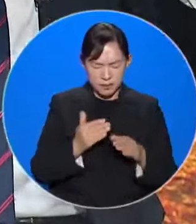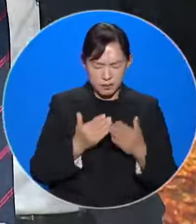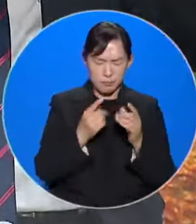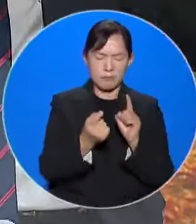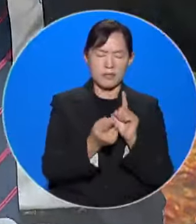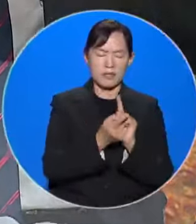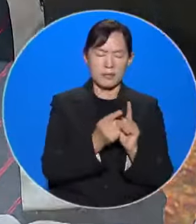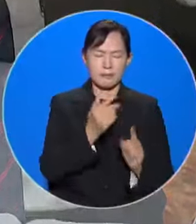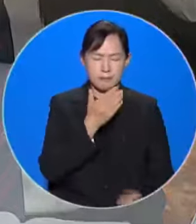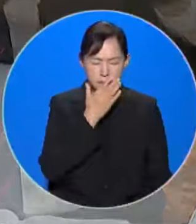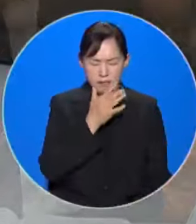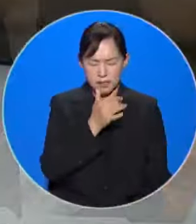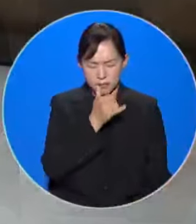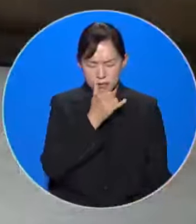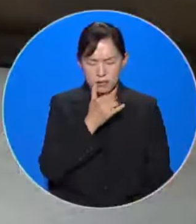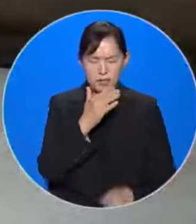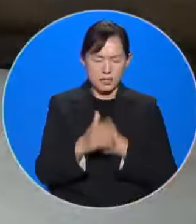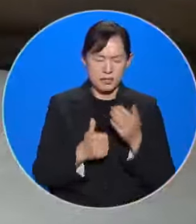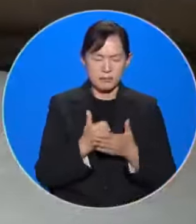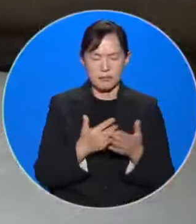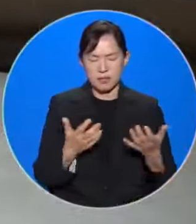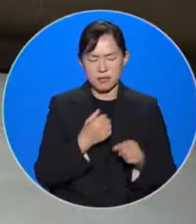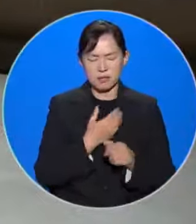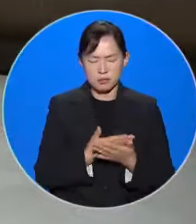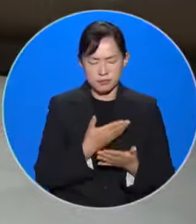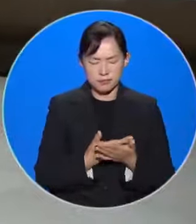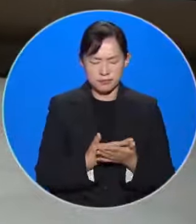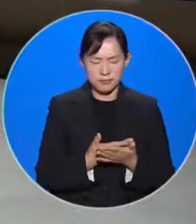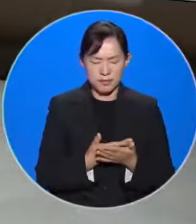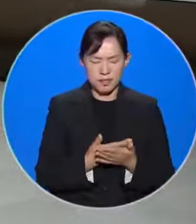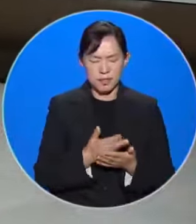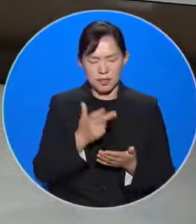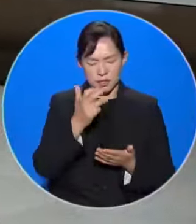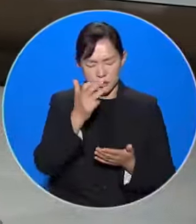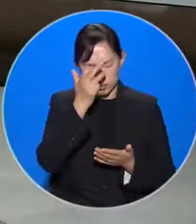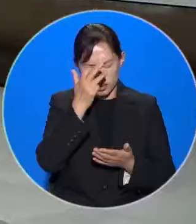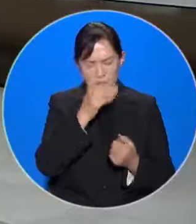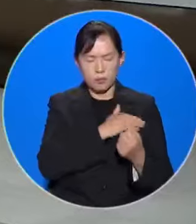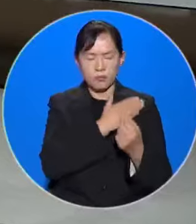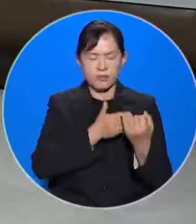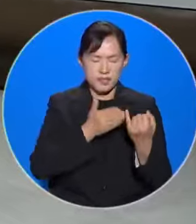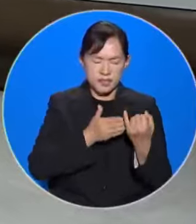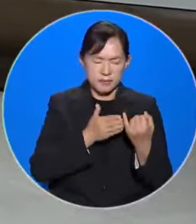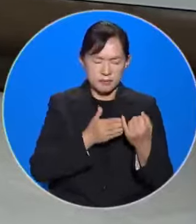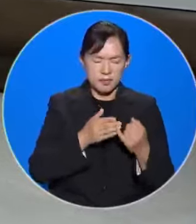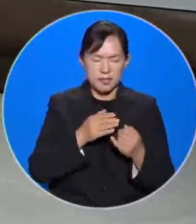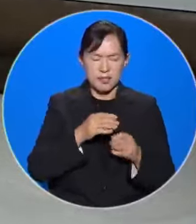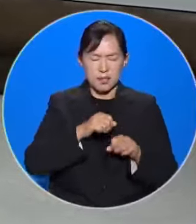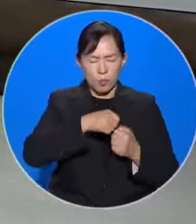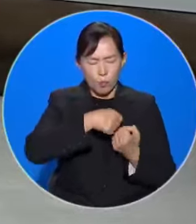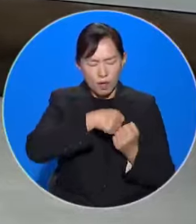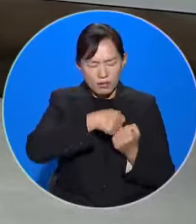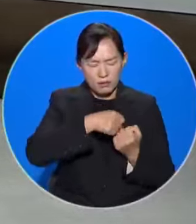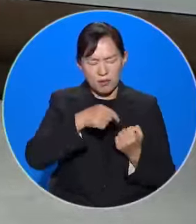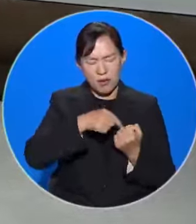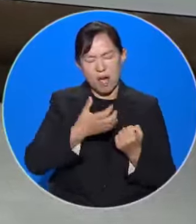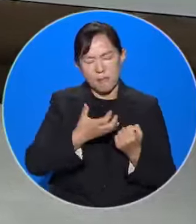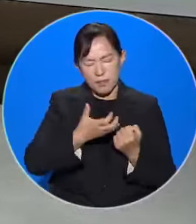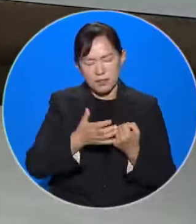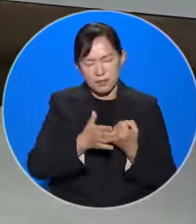있도록 하나님 역사하여 주시옵소서. 우리 최봉류 권사님 또 류마티즈 관절염으로 오랜 시간 고생하고 있다고 합니다. 우리